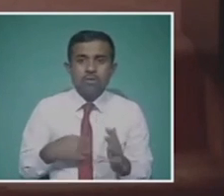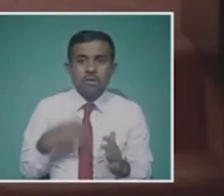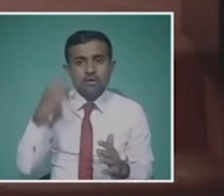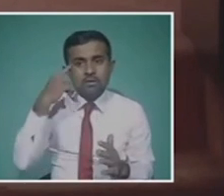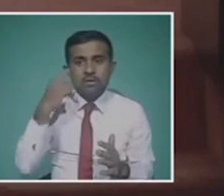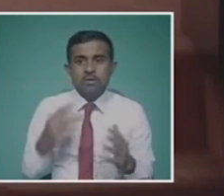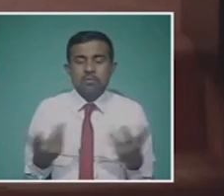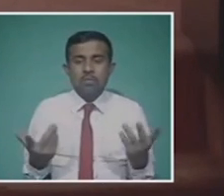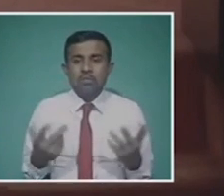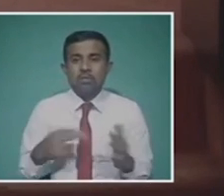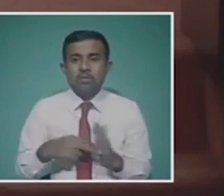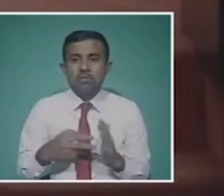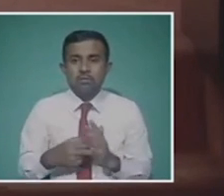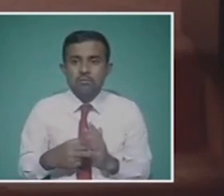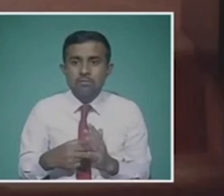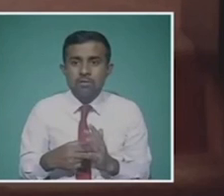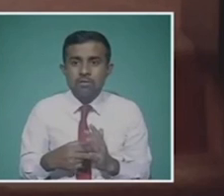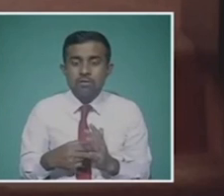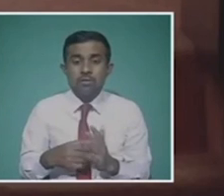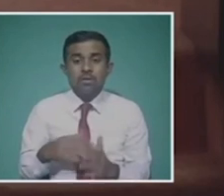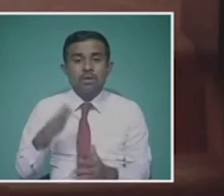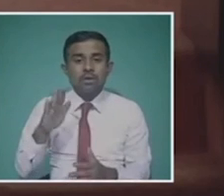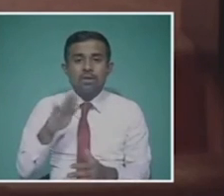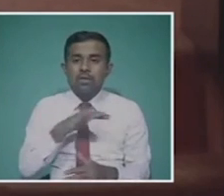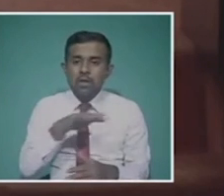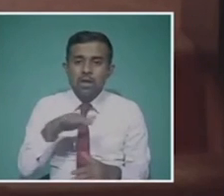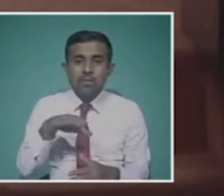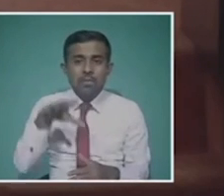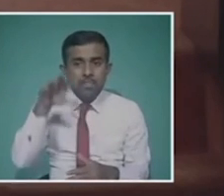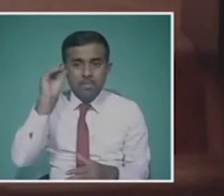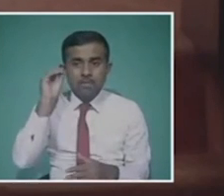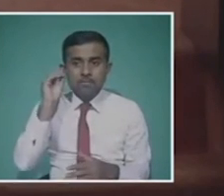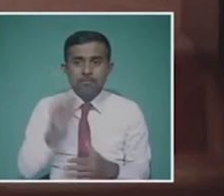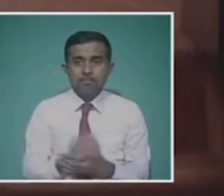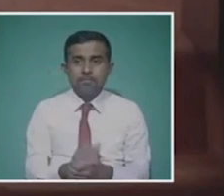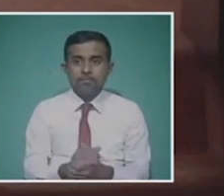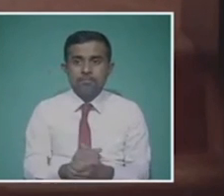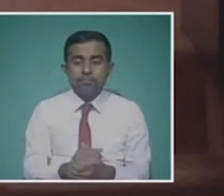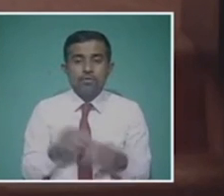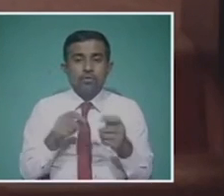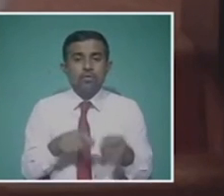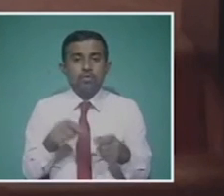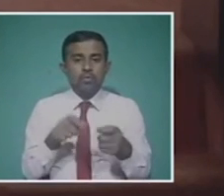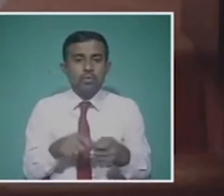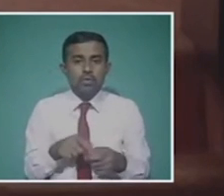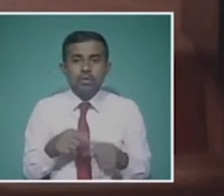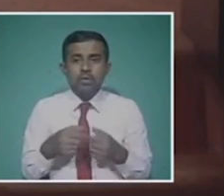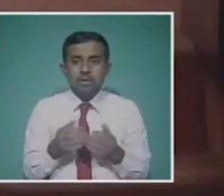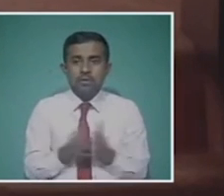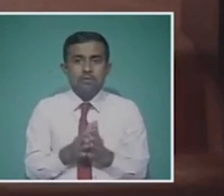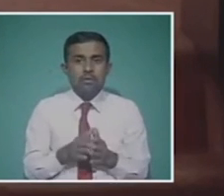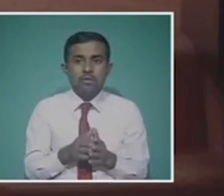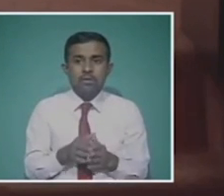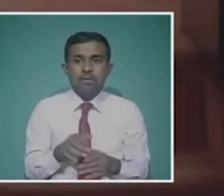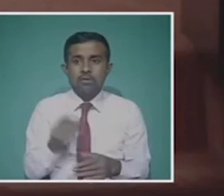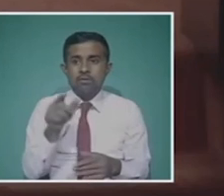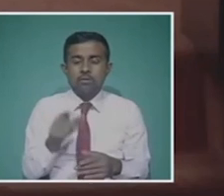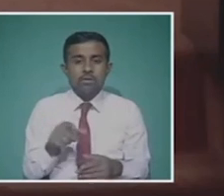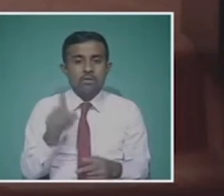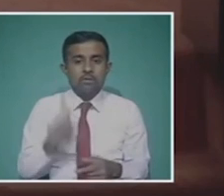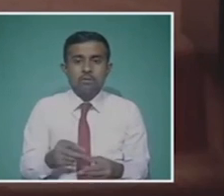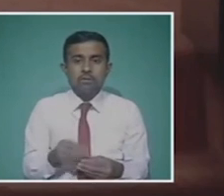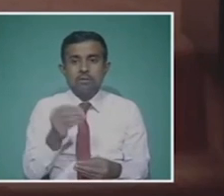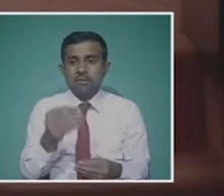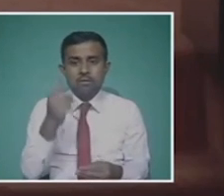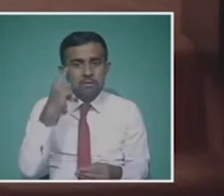මේ වගේ ව්‍යාපෘති ගැන කොමන් සෙන්ස් තියෙන මිනිහෙක් සාමාන්‍යයෙන් ගොවියෙක්වත් කවදාවත් තමතුමා මේ වගේ දෙයකට අනුමැතියක්